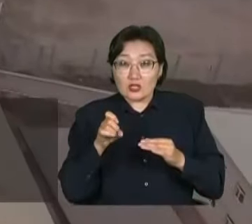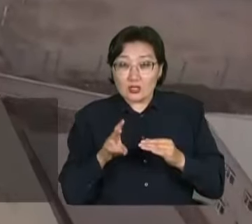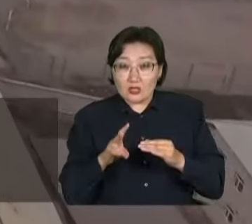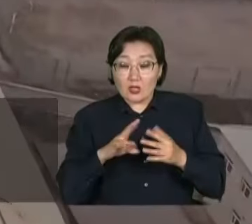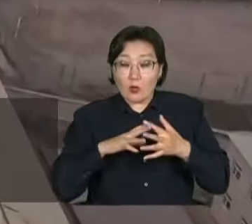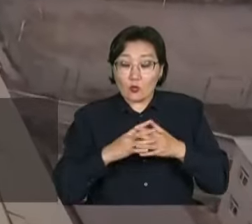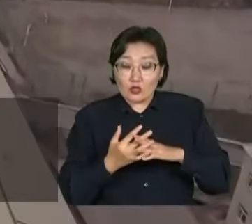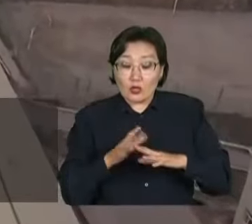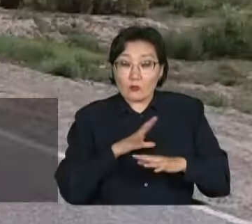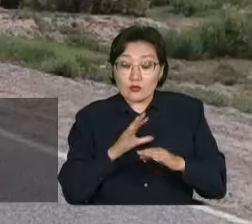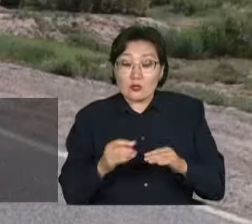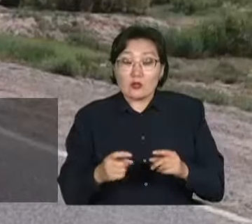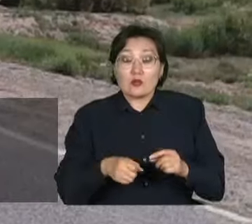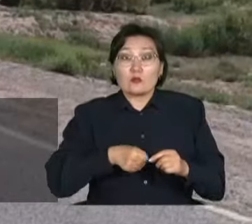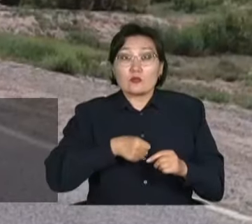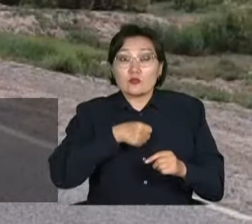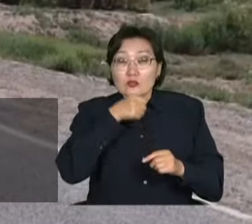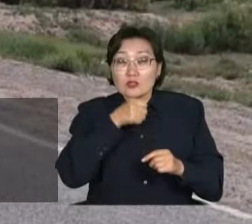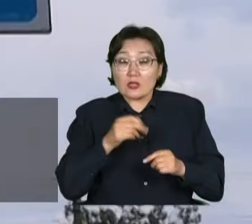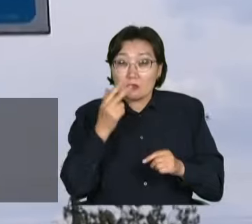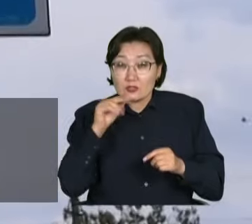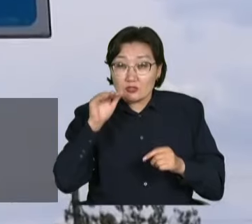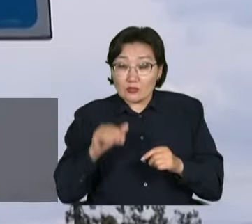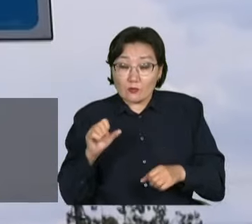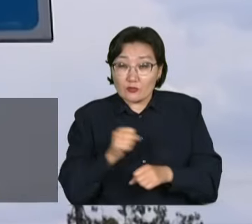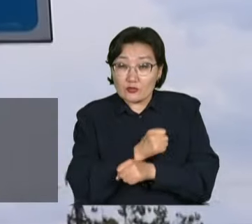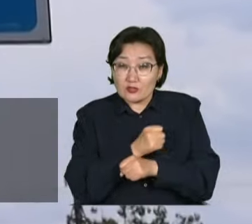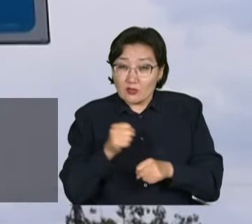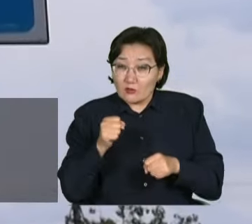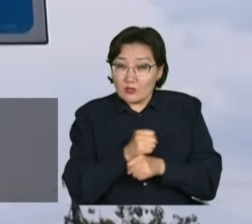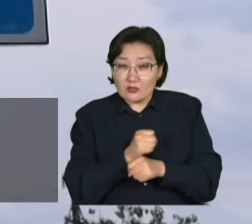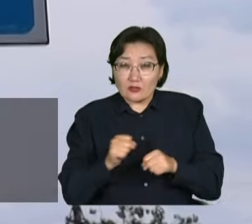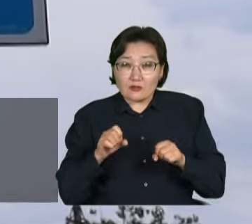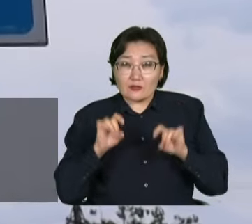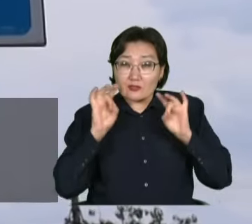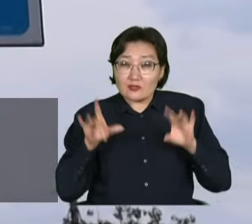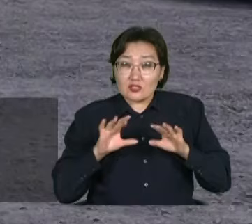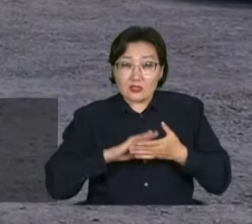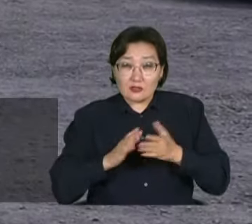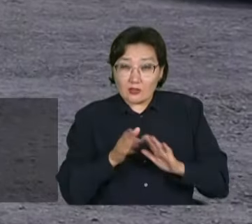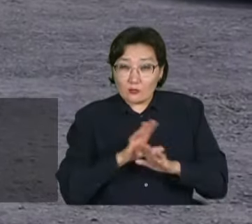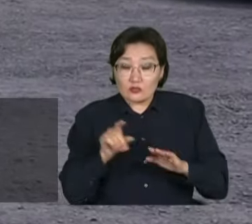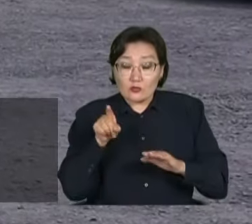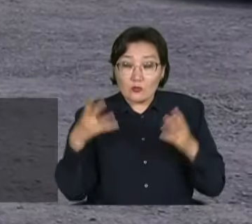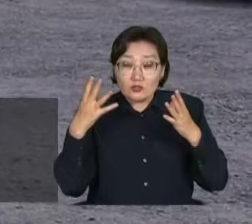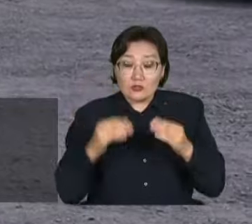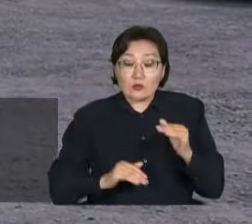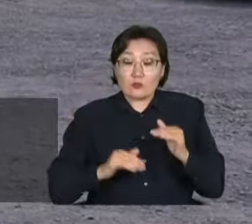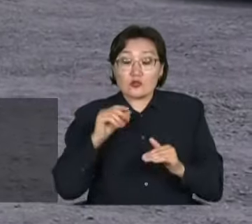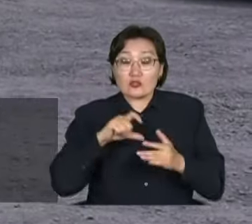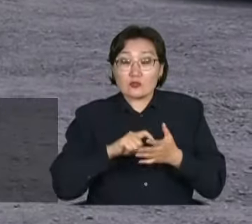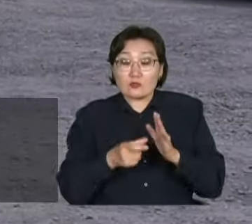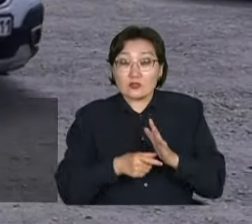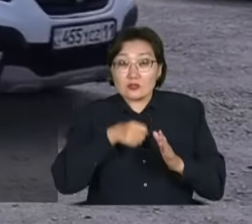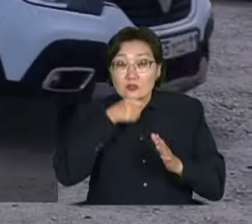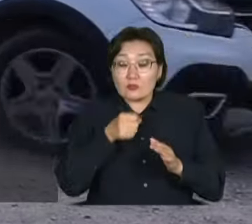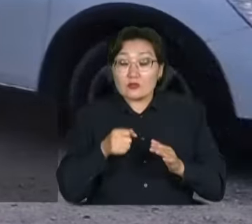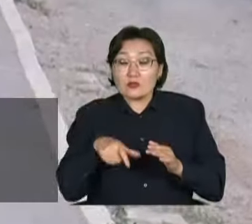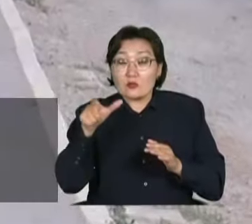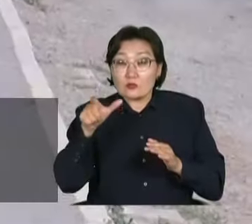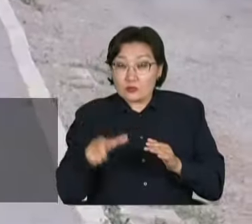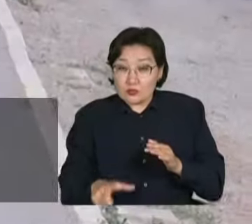ауылында болған. Үлкеннің кішіге күш көрсетуі кездейсоқ жағдай емес дейді ауыл тұрғындары. Сол күні де жоғары сыныптағылар өзінен